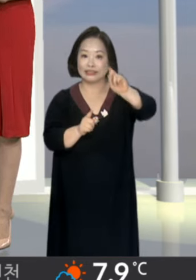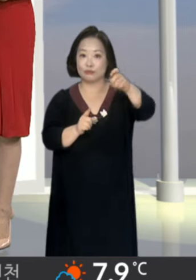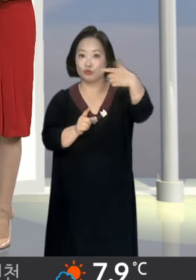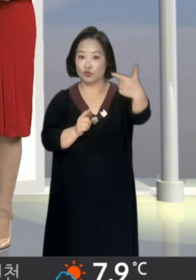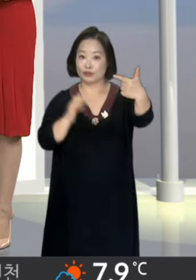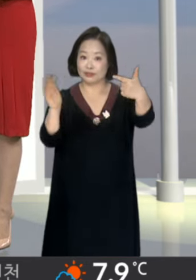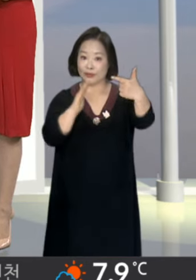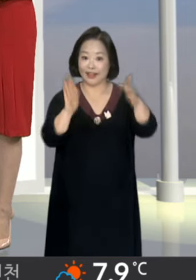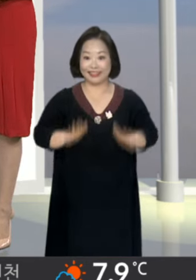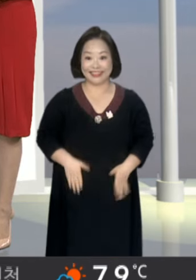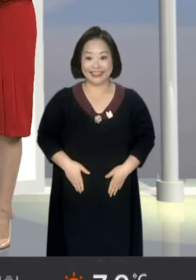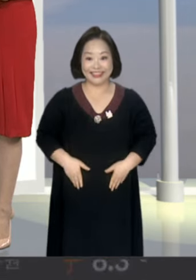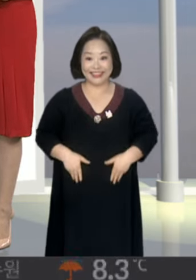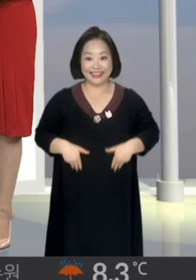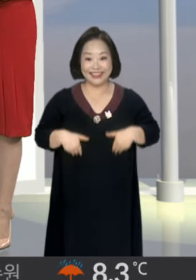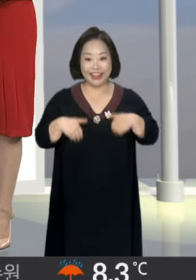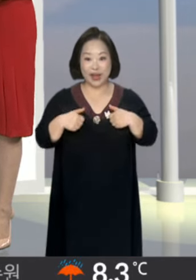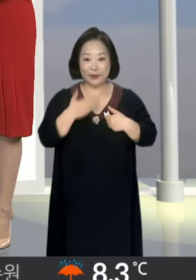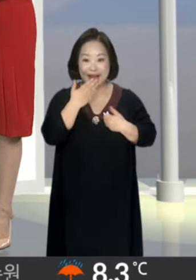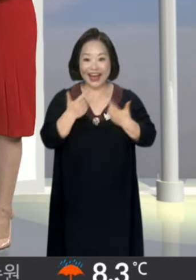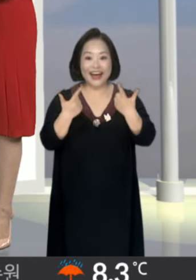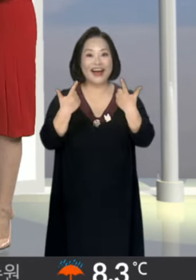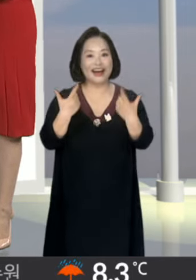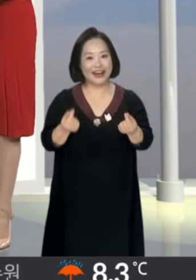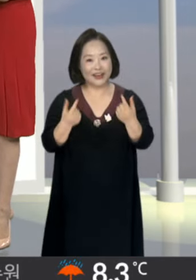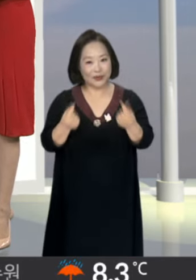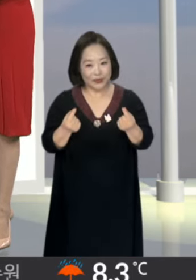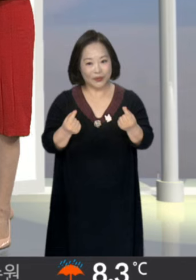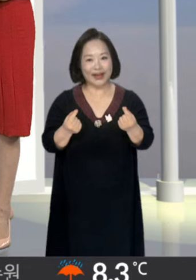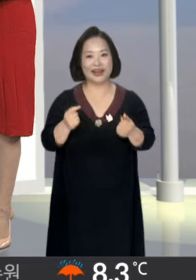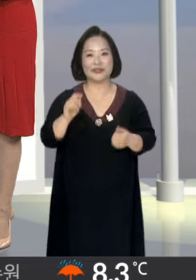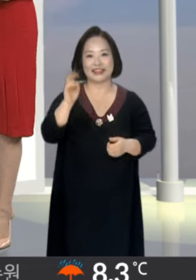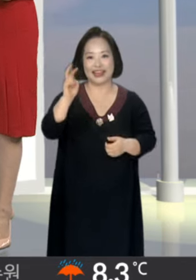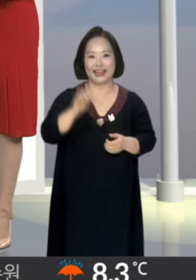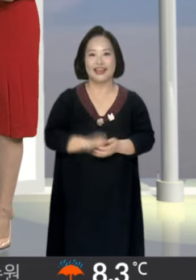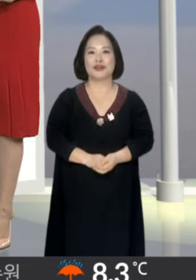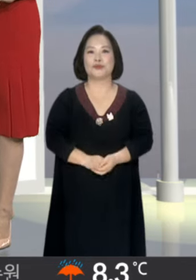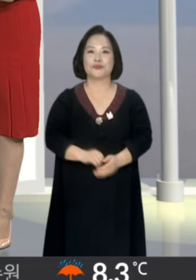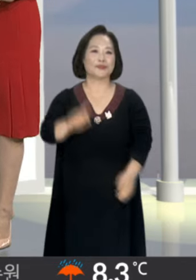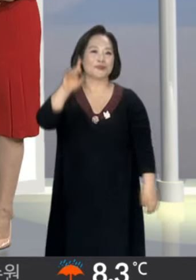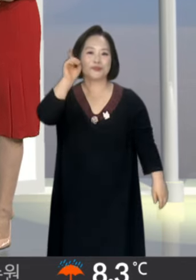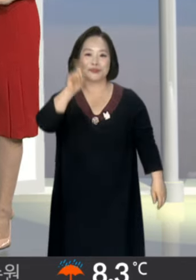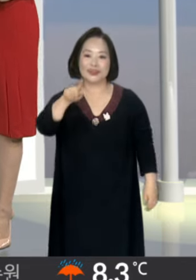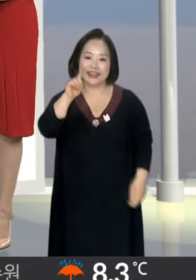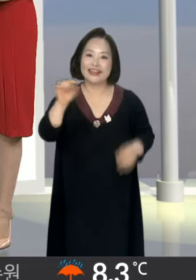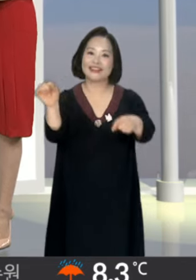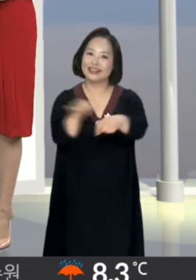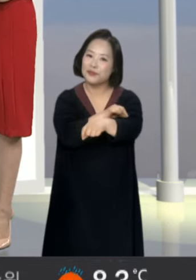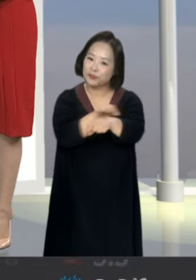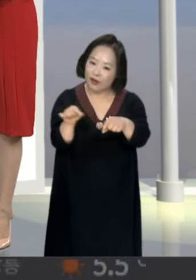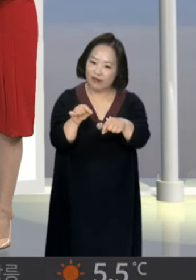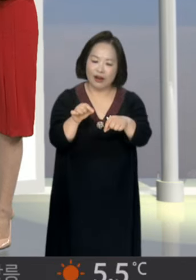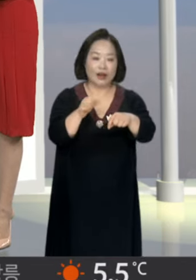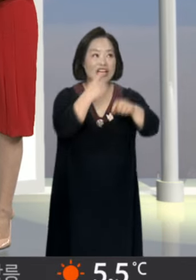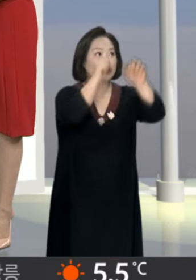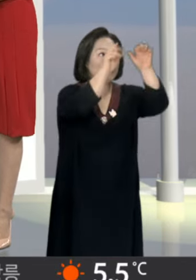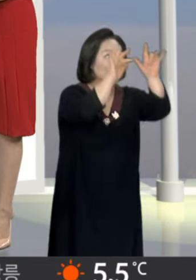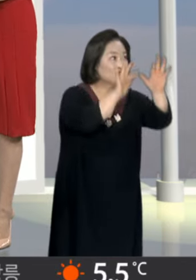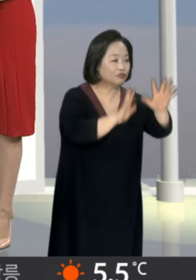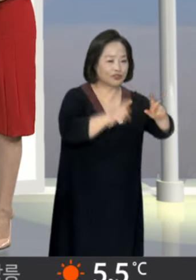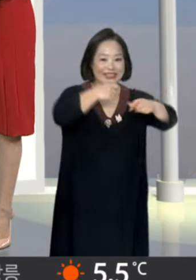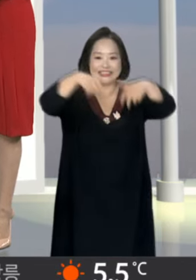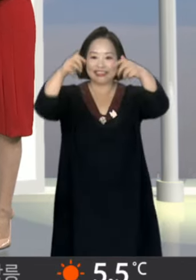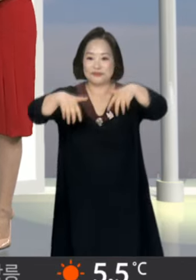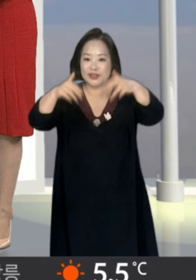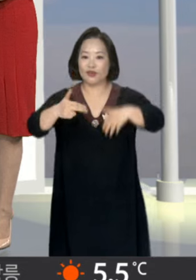16도까지 올라서는 등 올들어서 가장 포근한 날씨가 예상됩니다 내일은 별다른 눈비 소식